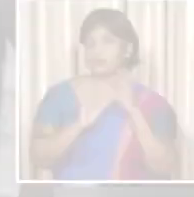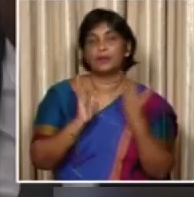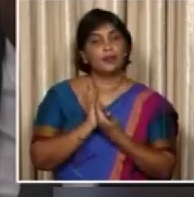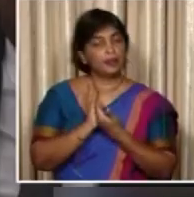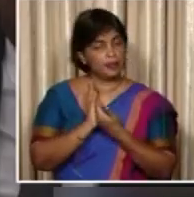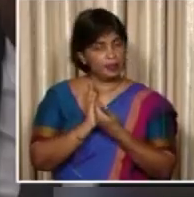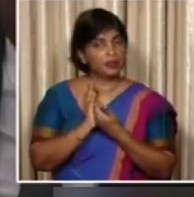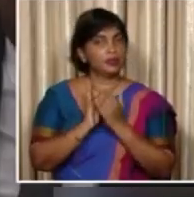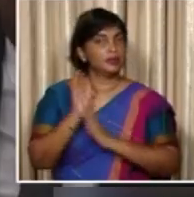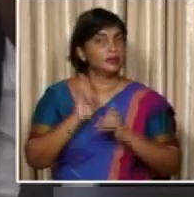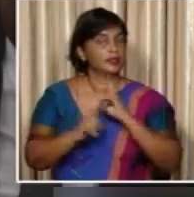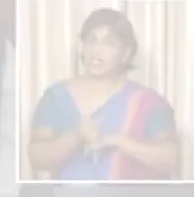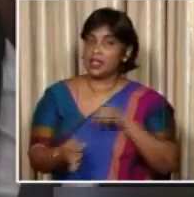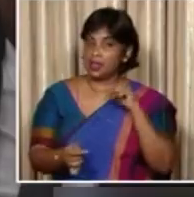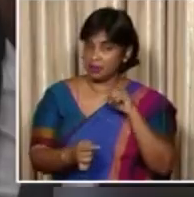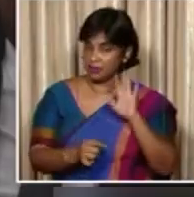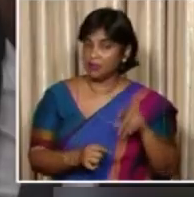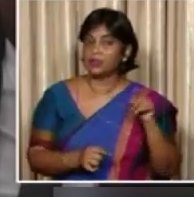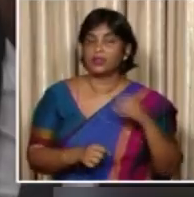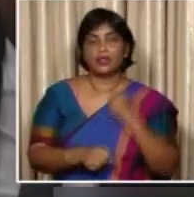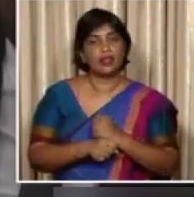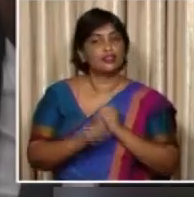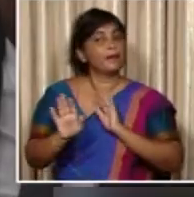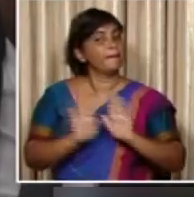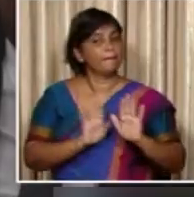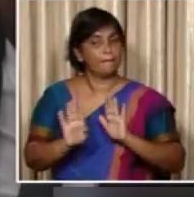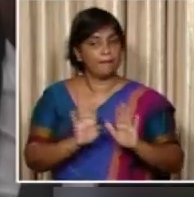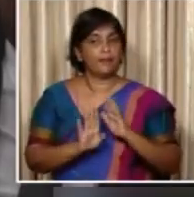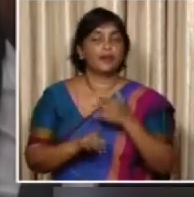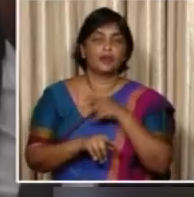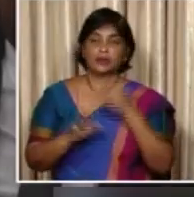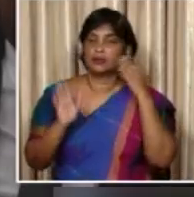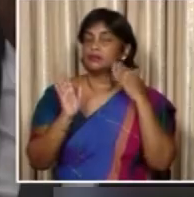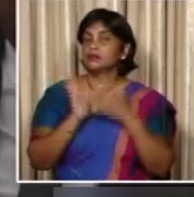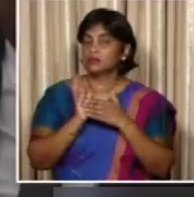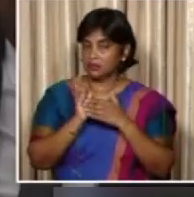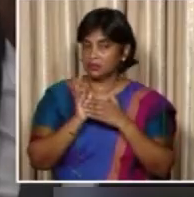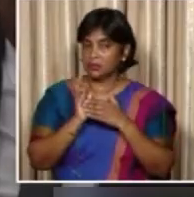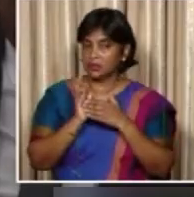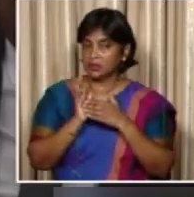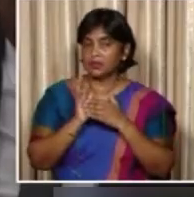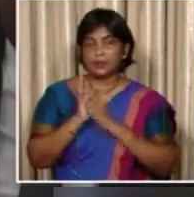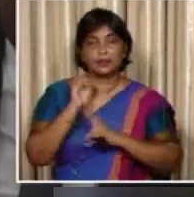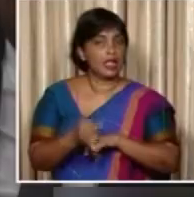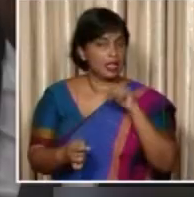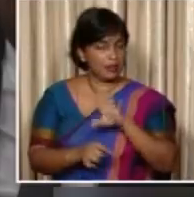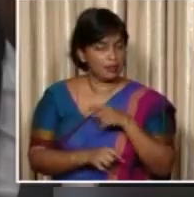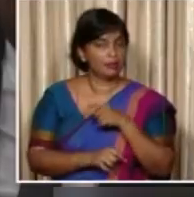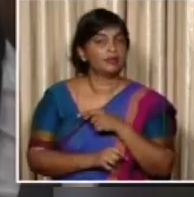ප්‍රතිපත්ති අමාත්‍යංශයේ ලේකම් හා රාජ්‍ය පරිපාලන සදේශ කටයුතු පළාත් සභා පළාත්පාලන අමාත්‍යංශ